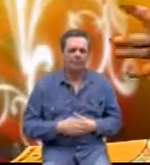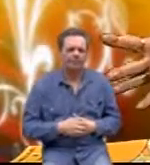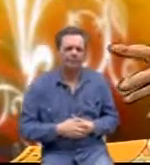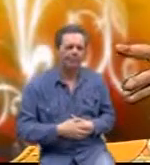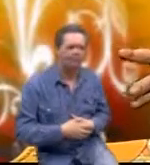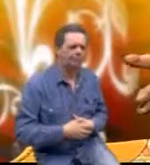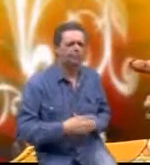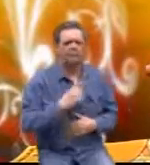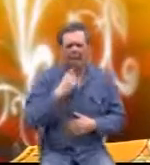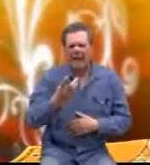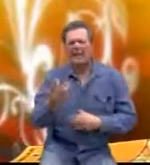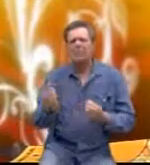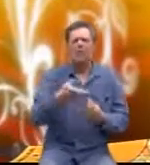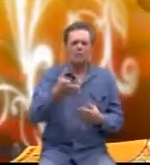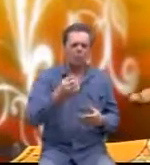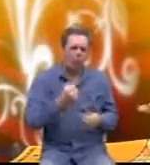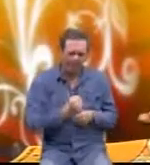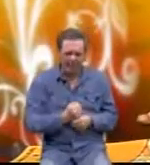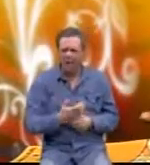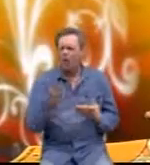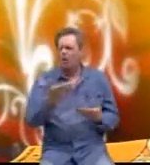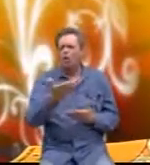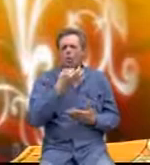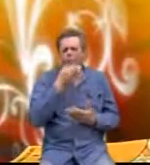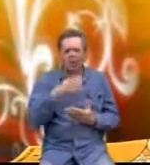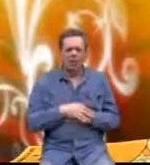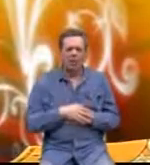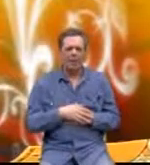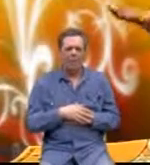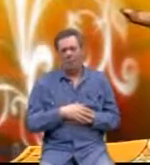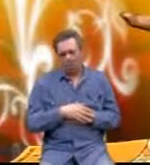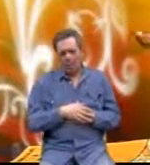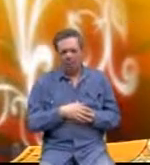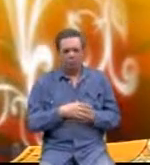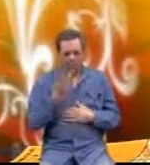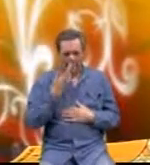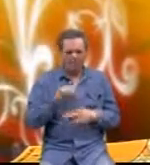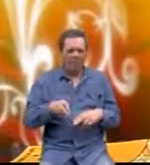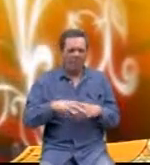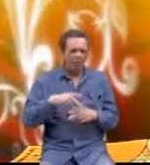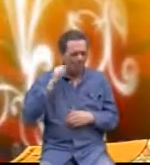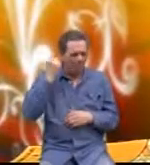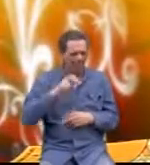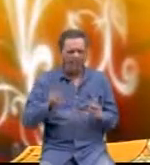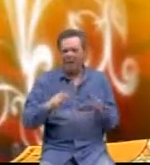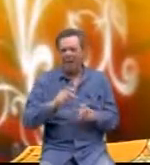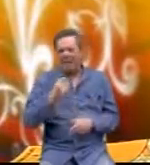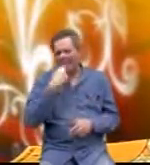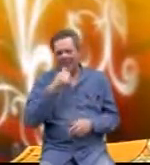smo rekli zašto smo to napravili, uh-huh, što će to poboljšati, pa će se više pjevati, jel da? Manje jesti i